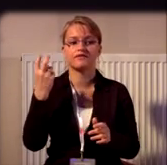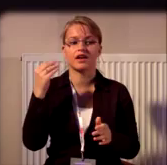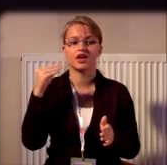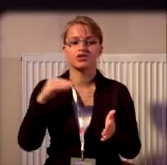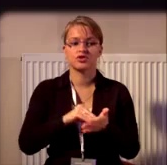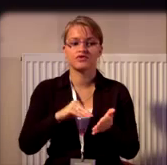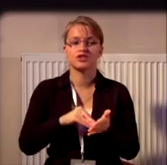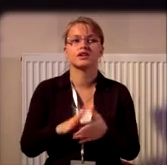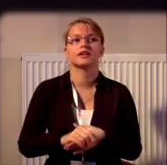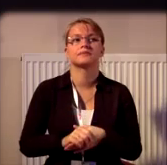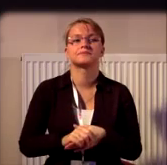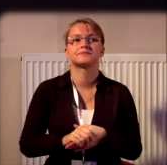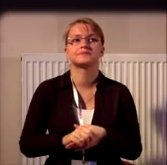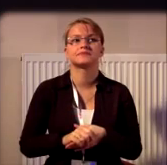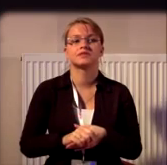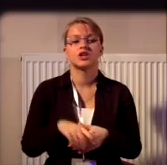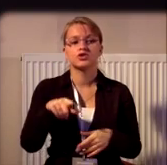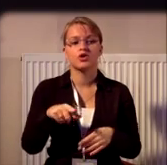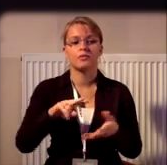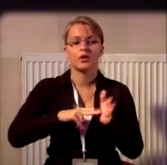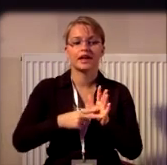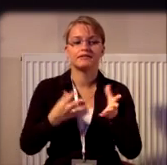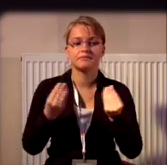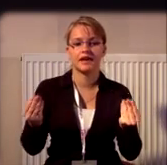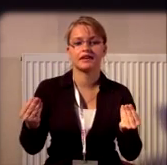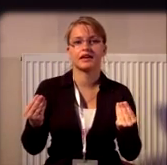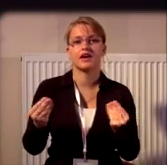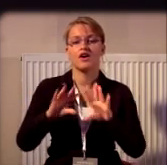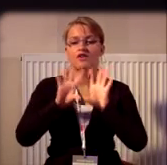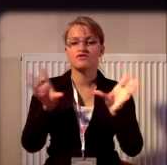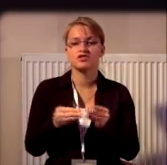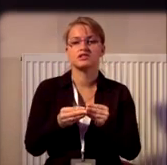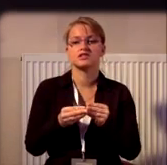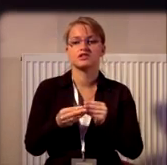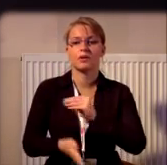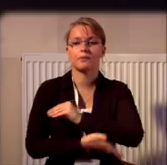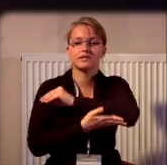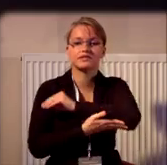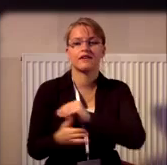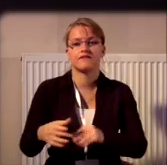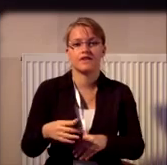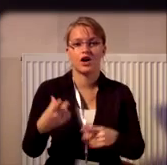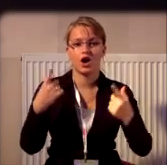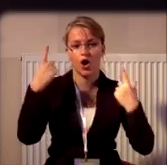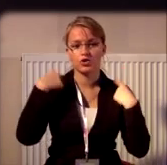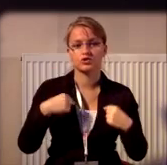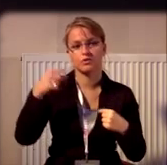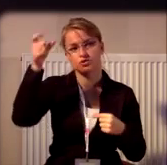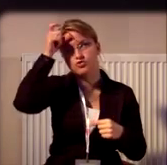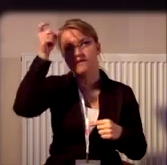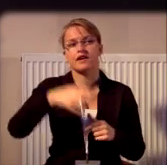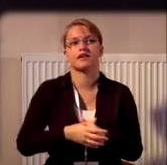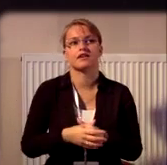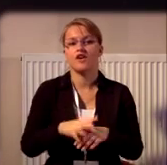do czynienia z projektami miękkimi, opartymi na czynniku ludzkim, że wszystko się zdarzyć może. Państwo na pewno to wiedzą i u nas rzeczywiście